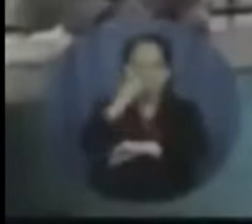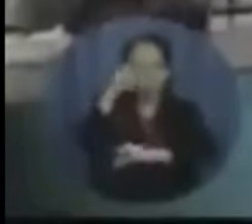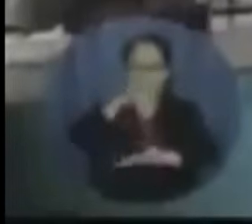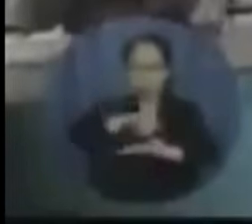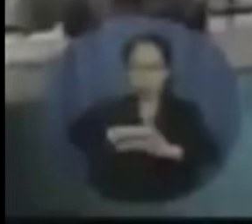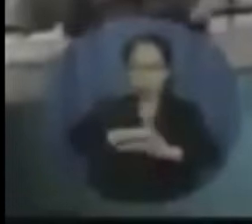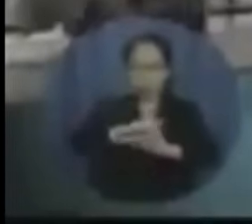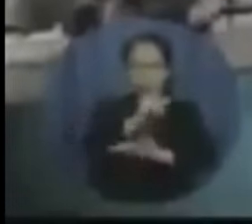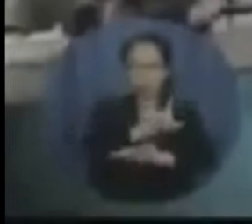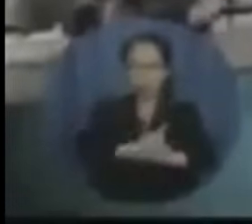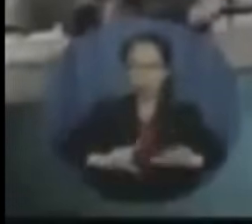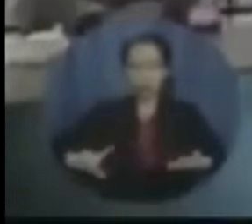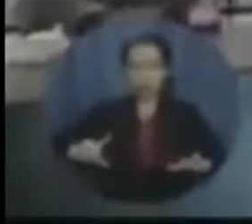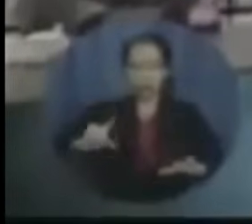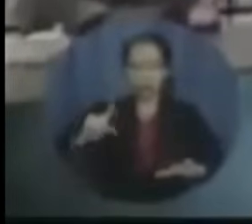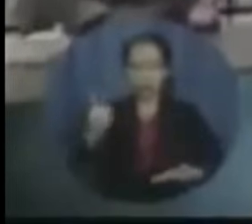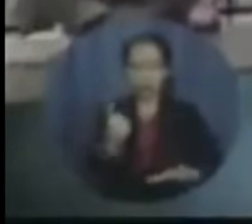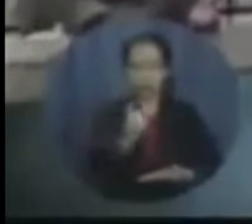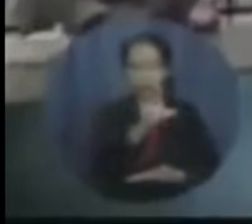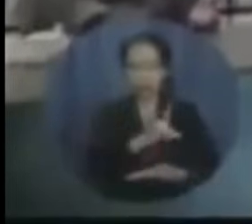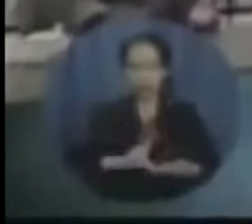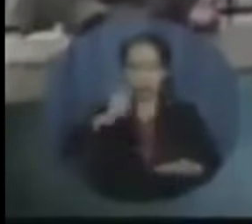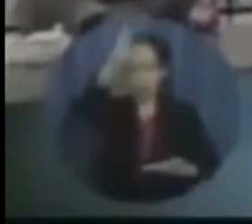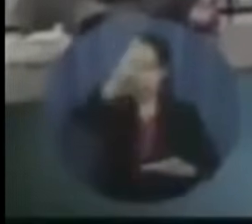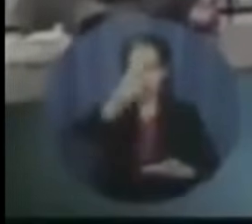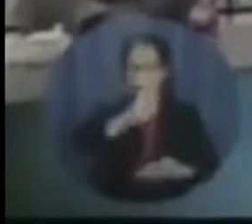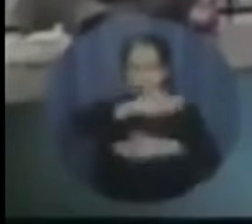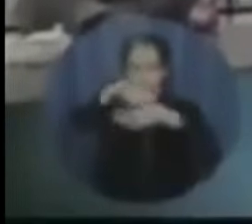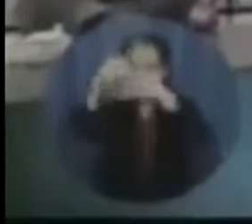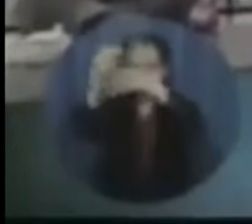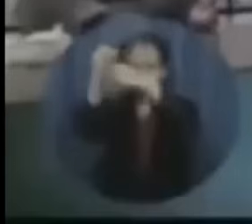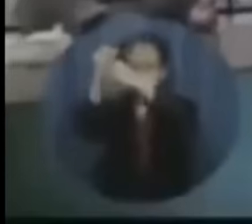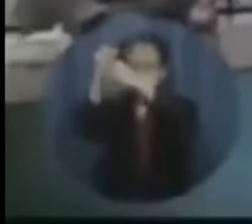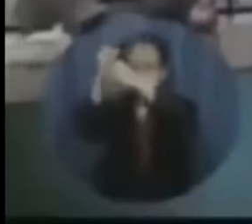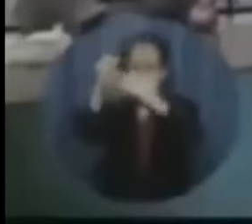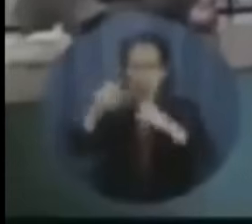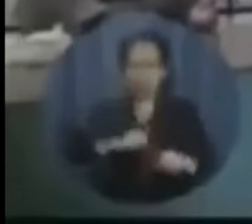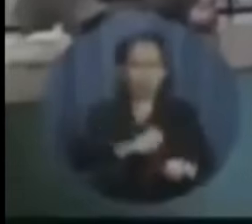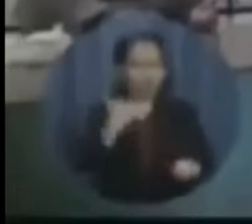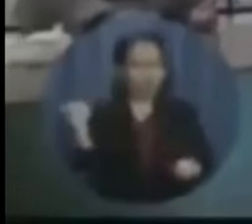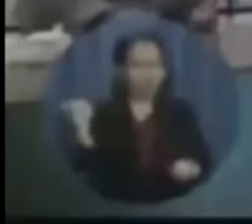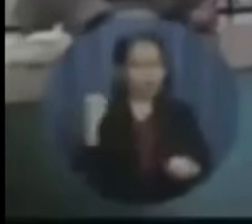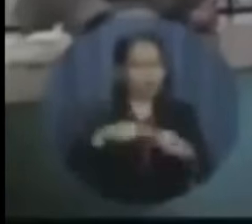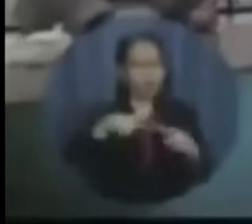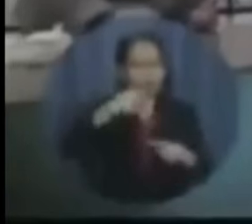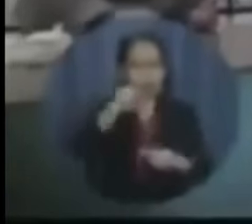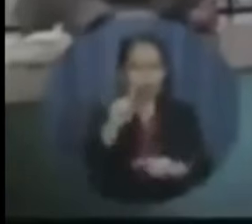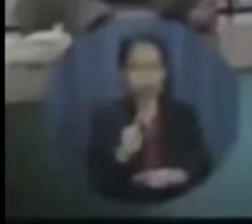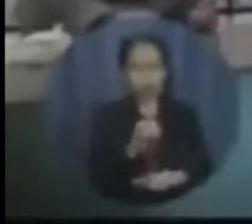Ang puong Diyos lamang. Eh, meron pa bang iba? Pag sinabing lamang, wala nang iba.